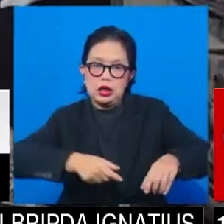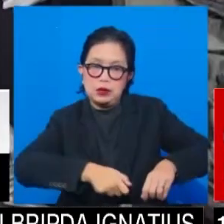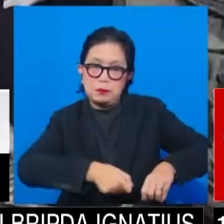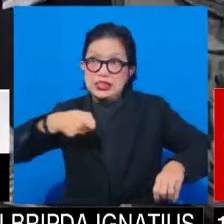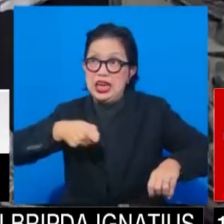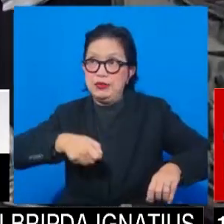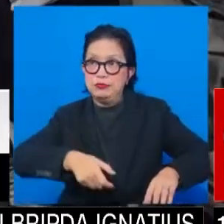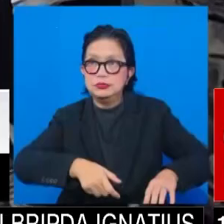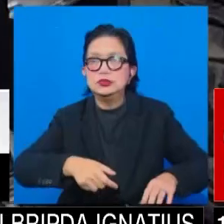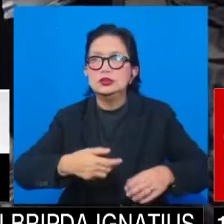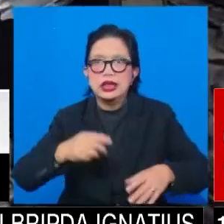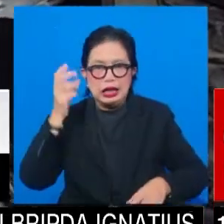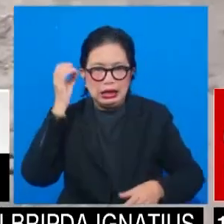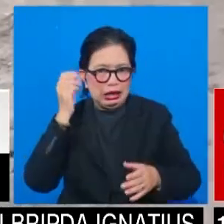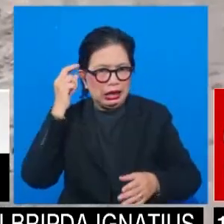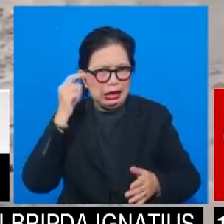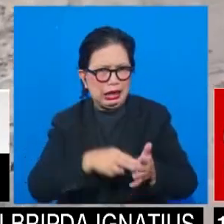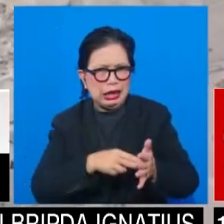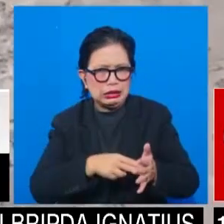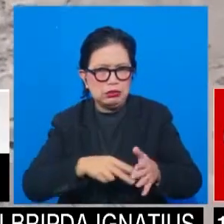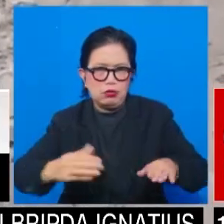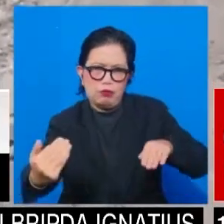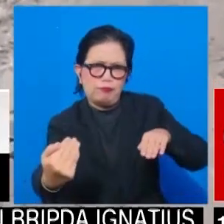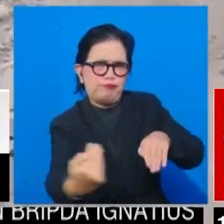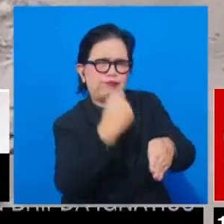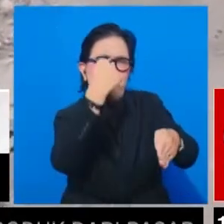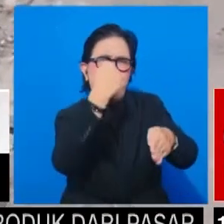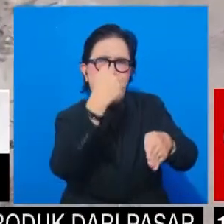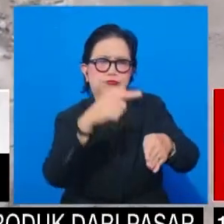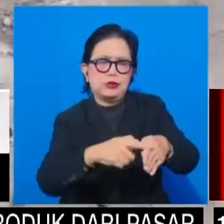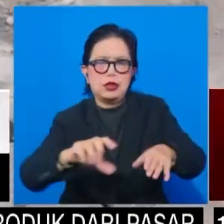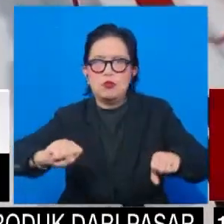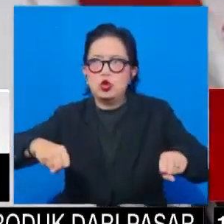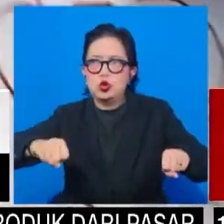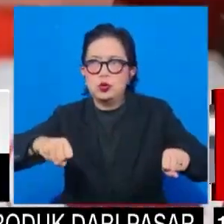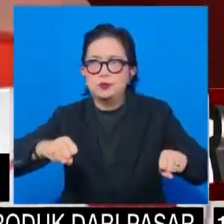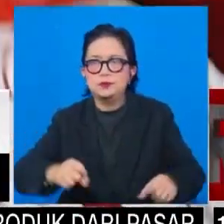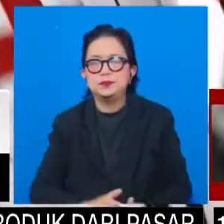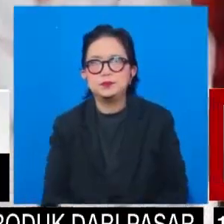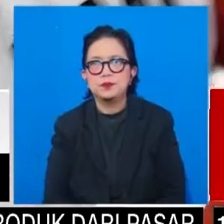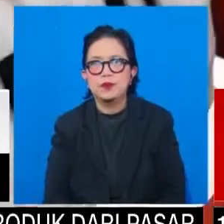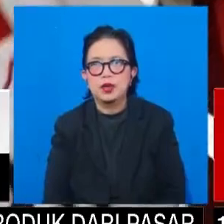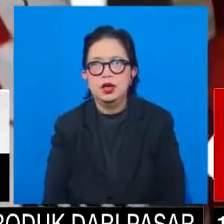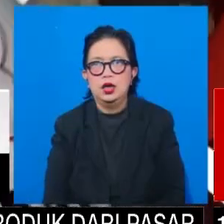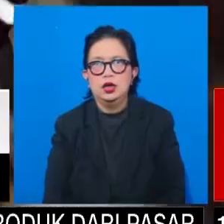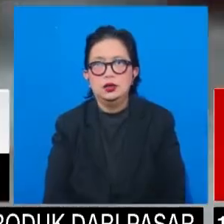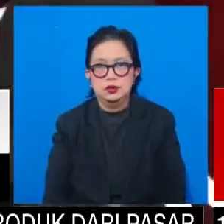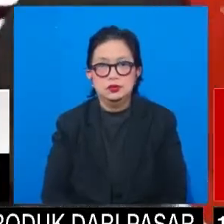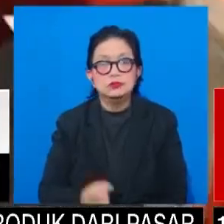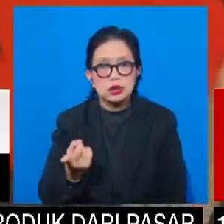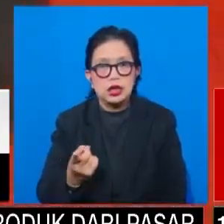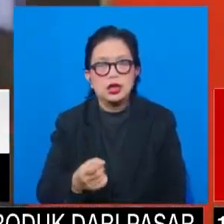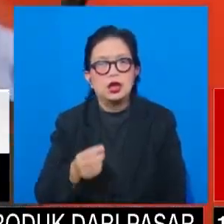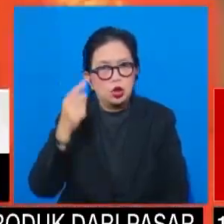saat bersamaan, motor melaju dengan kecepatan tinggi hingga kecelakaan pun tak terhindarkan. Pengemudi bajai terluka di bagian kepala,